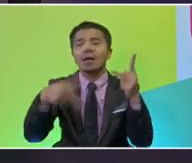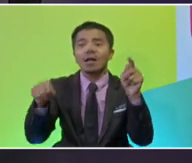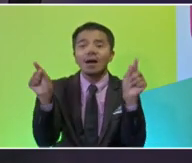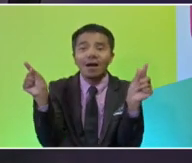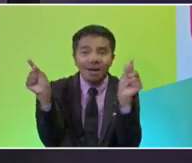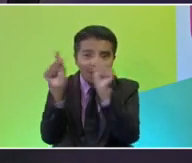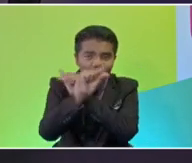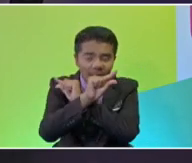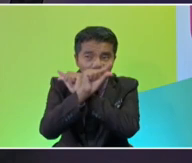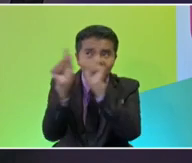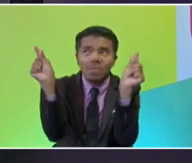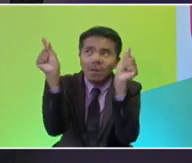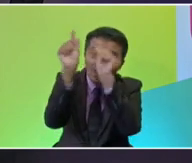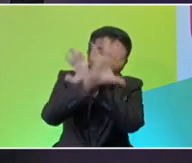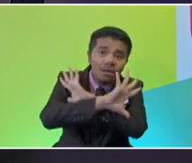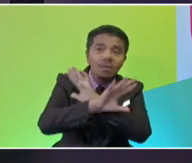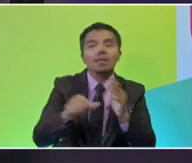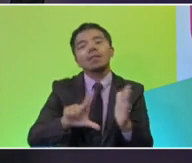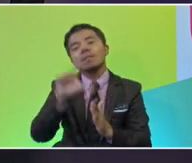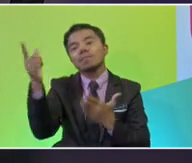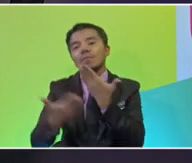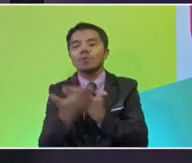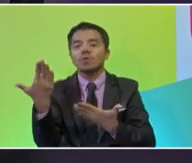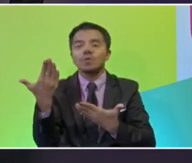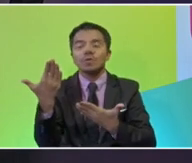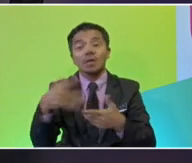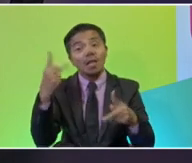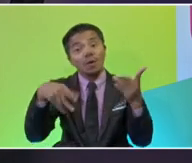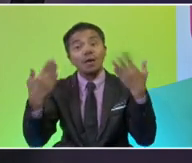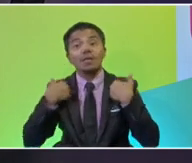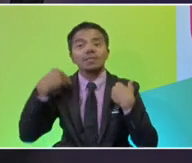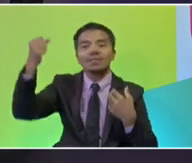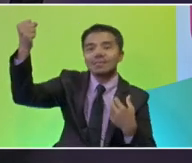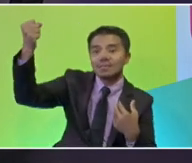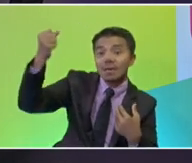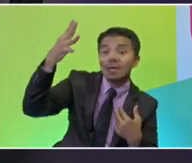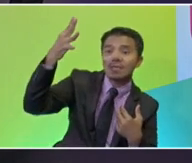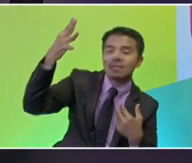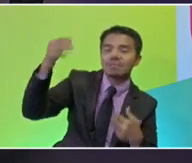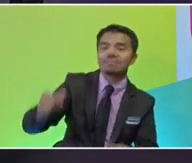tapi sebenarnya lebih mudah pastilah yang kalau adiknya bantuan kehadiran cahaya